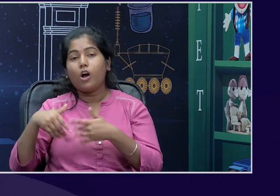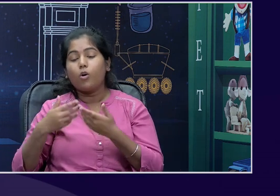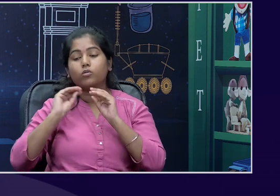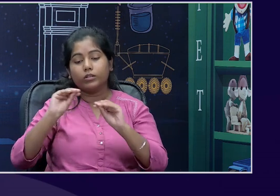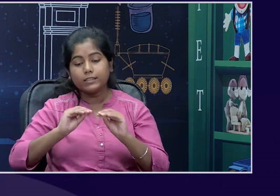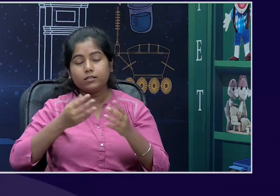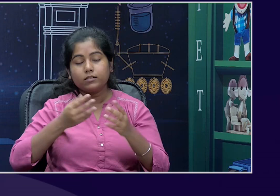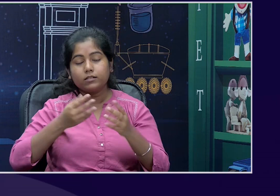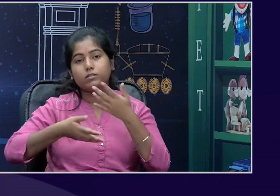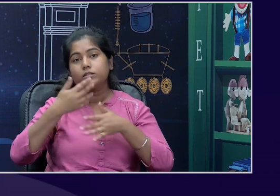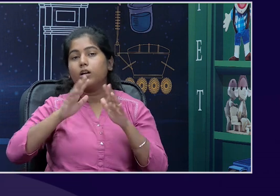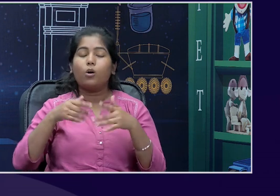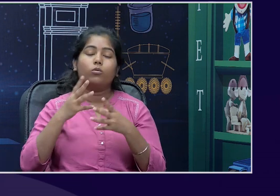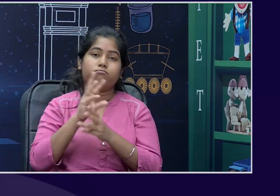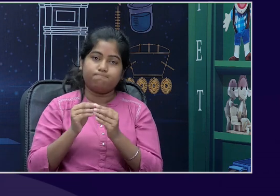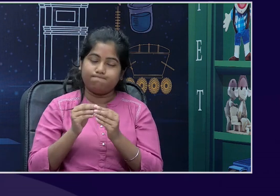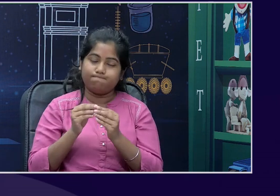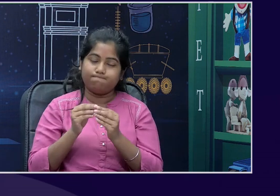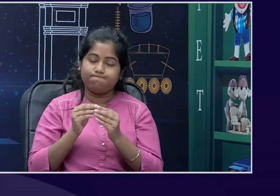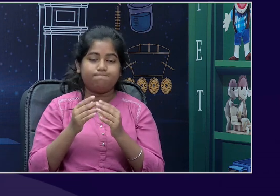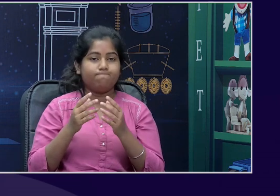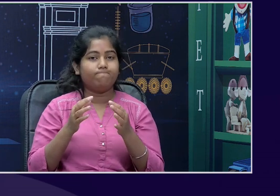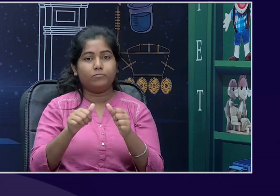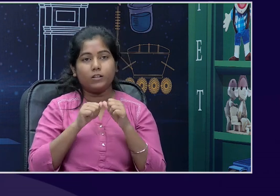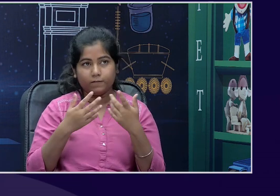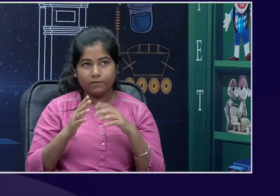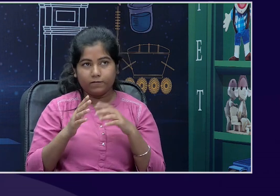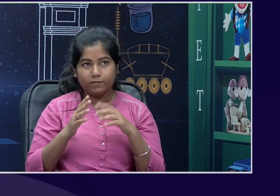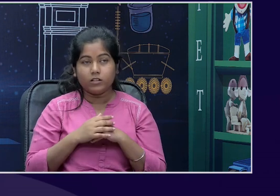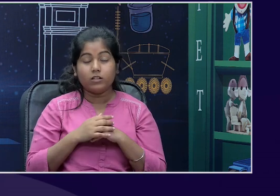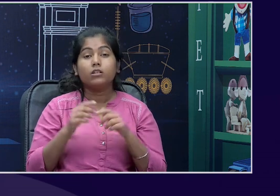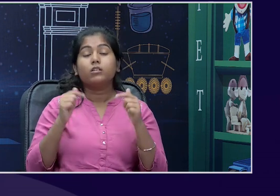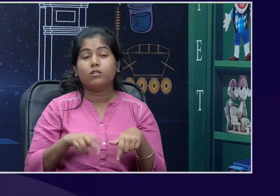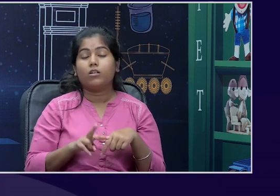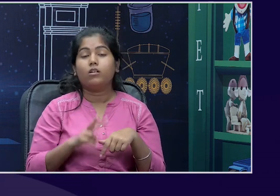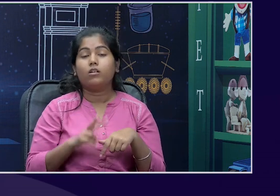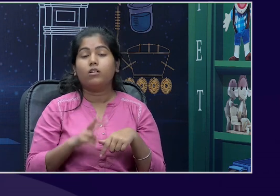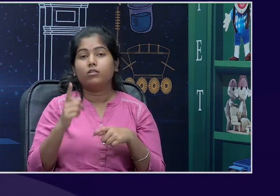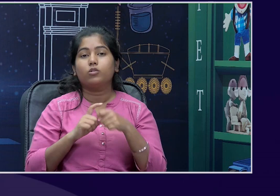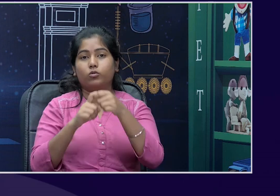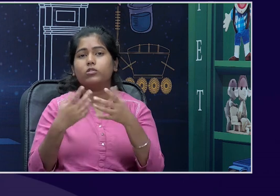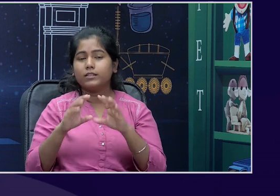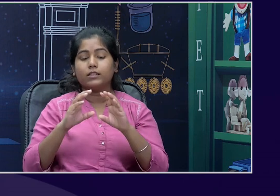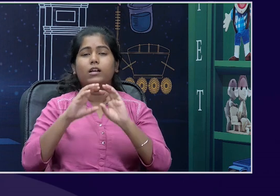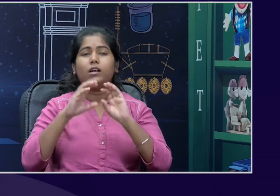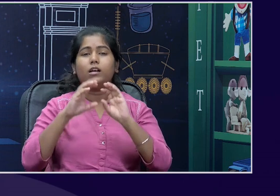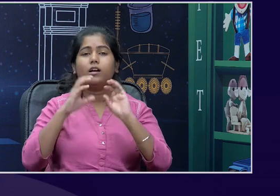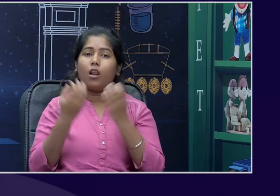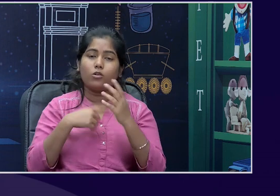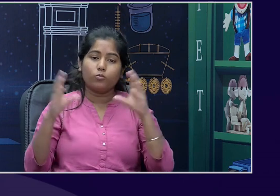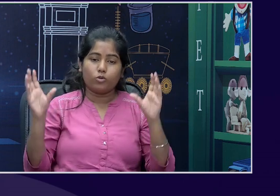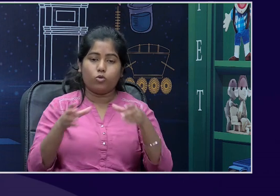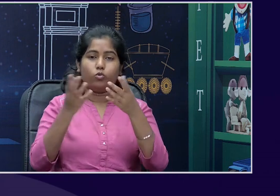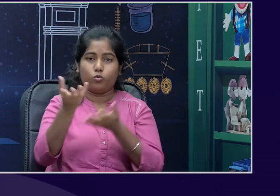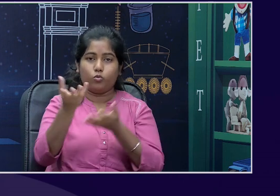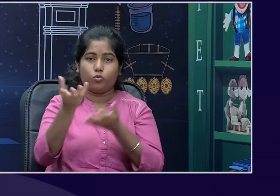सर एक और सवाल आपसे जानना चाहेंगे और हम ये बात करेंगे कि अगर क्लासरूम में ग्रुप डिस्कशन हो रहा है तो सभी विद्यार्थी अपने